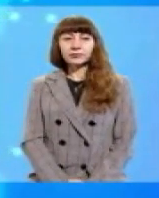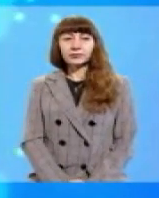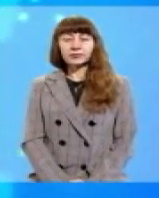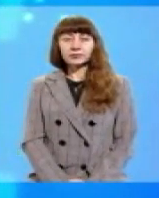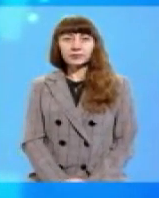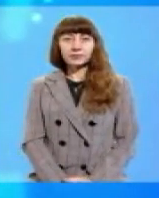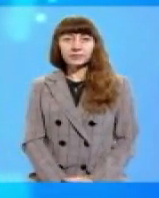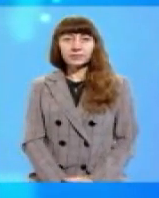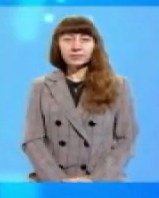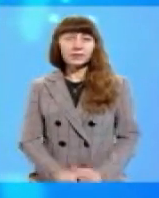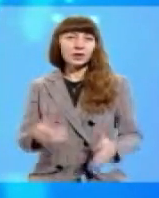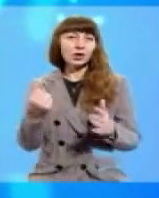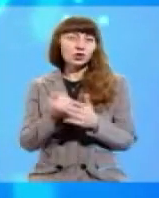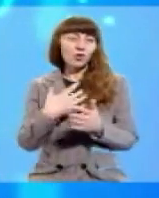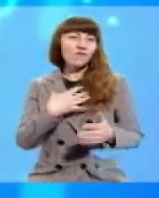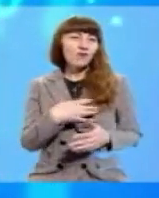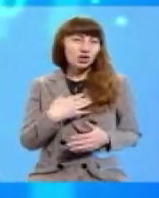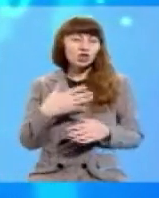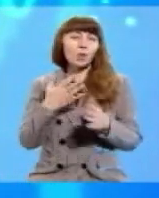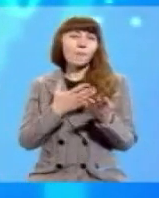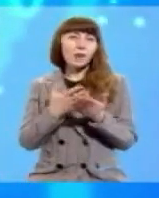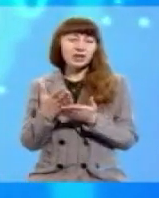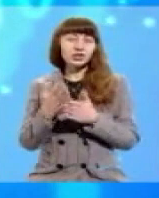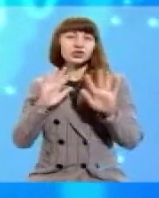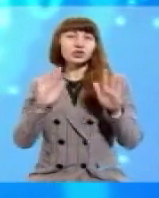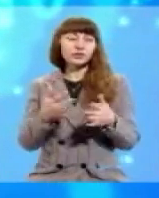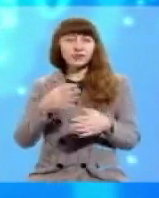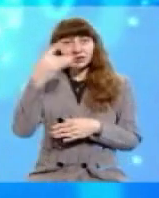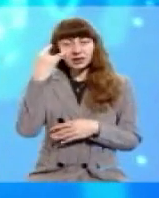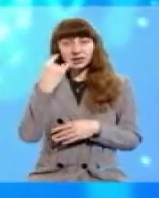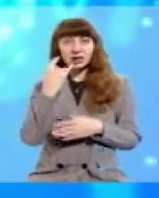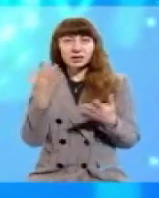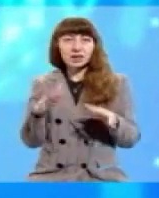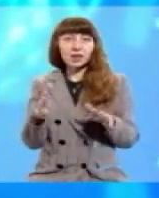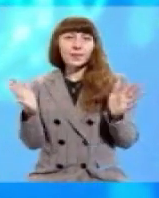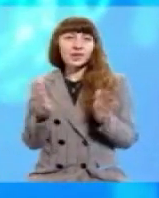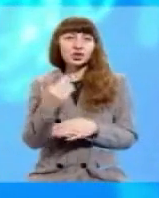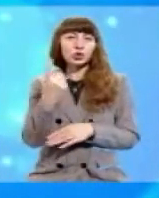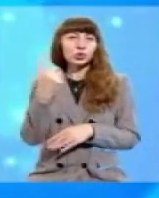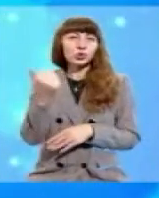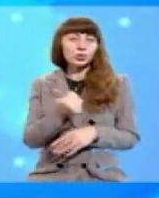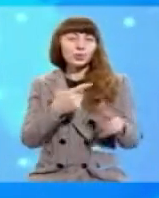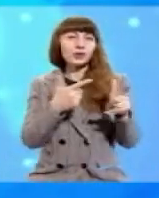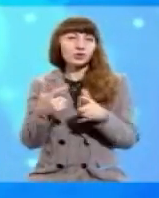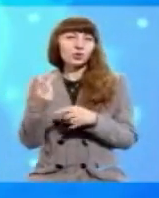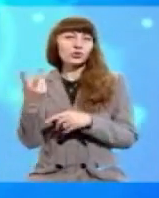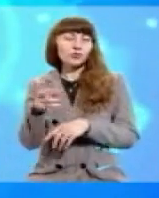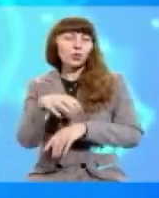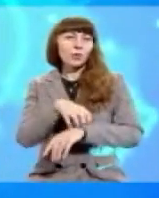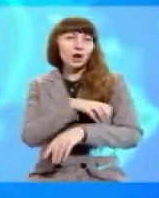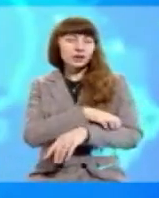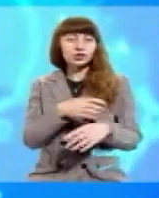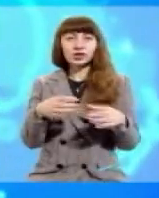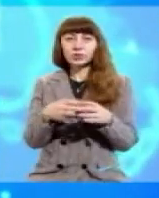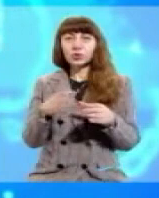Еліміздегі ең маңызды саяси шараға бір аптадан аз уақыт қалды. Демократиялық елдің көрінісін айқындап, мемлекеттің дамуына оң әсер ететін